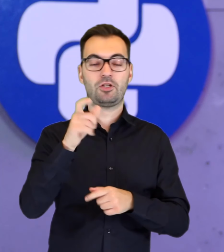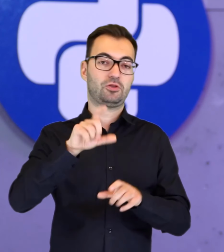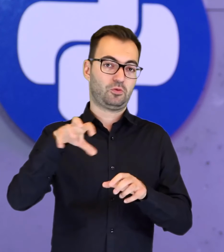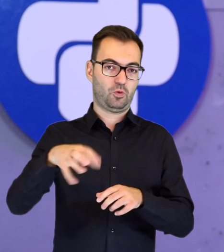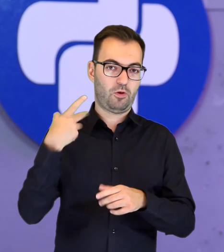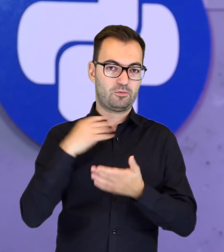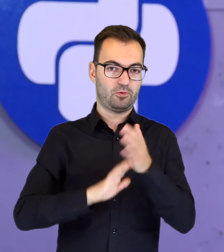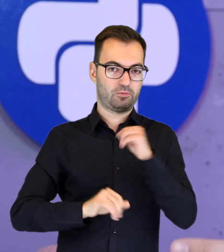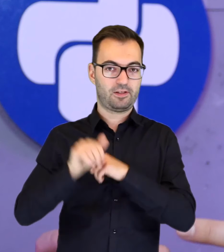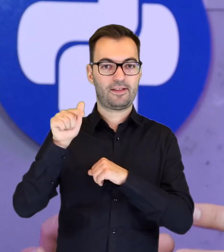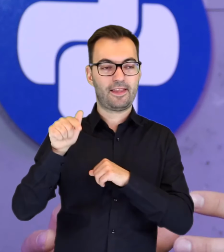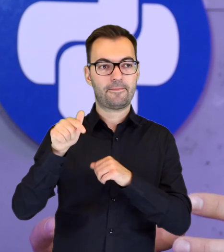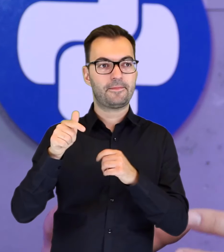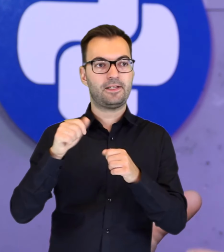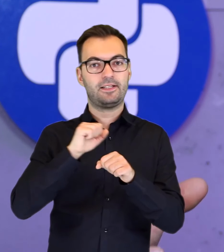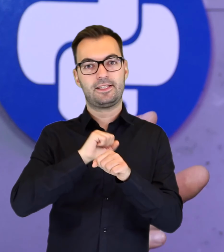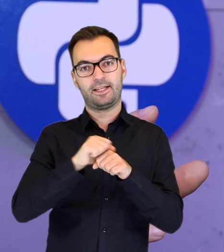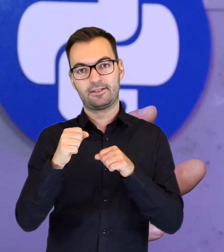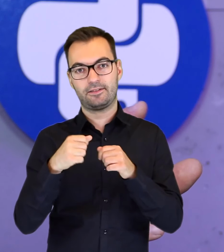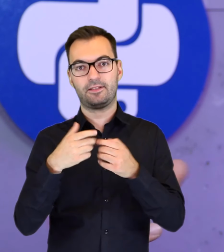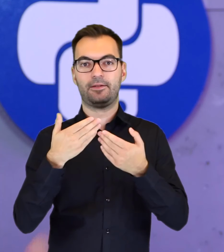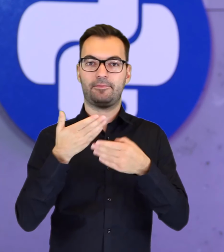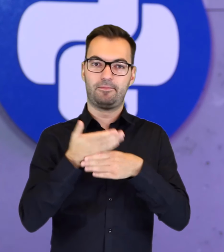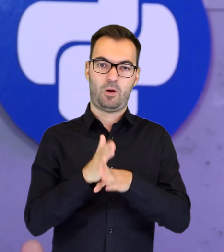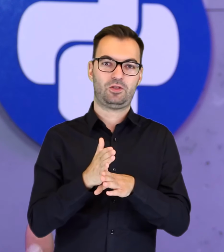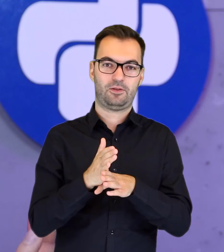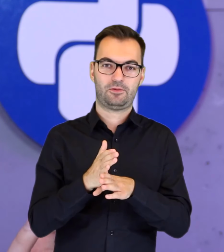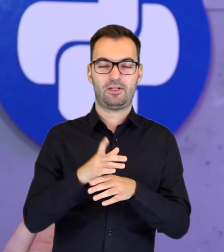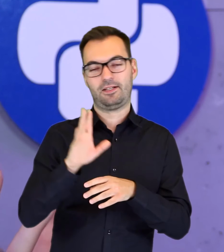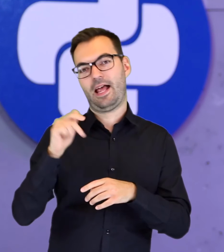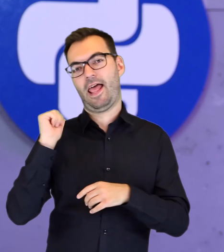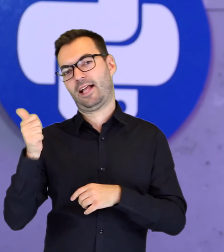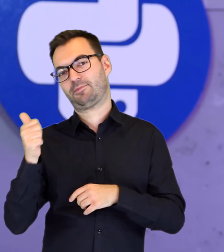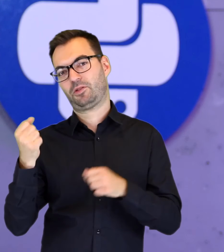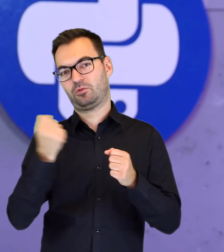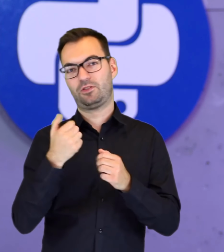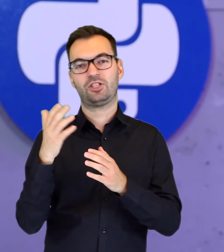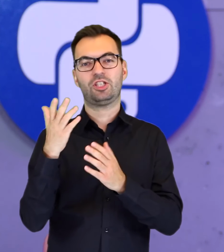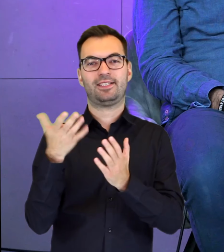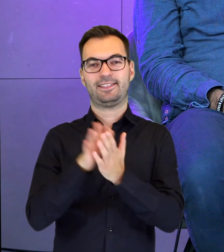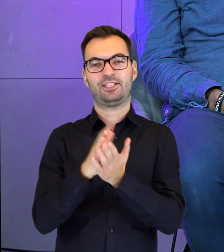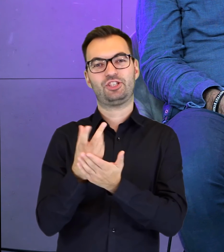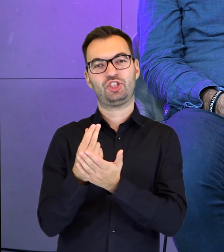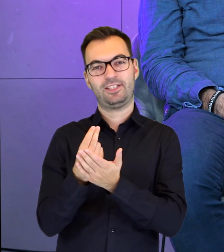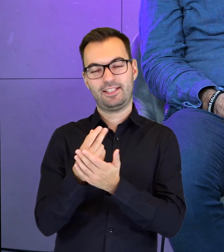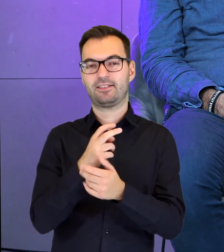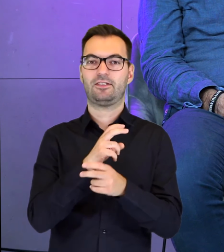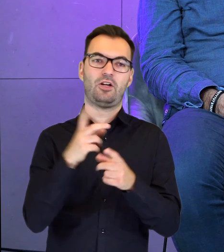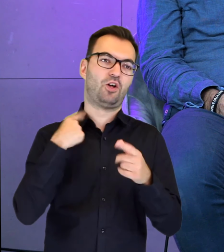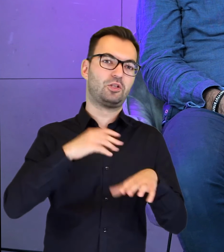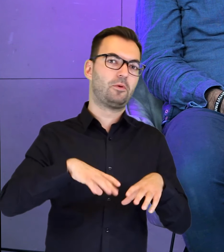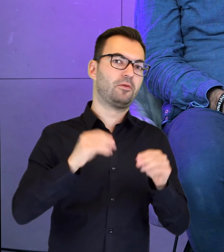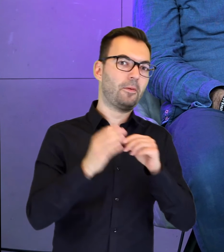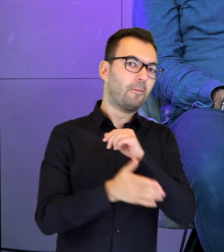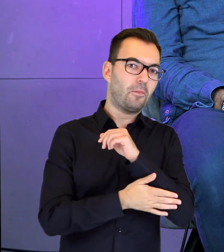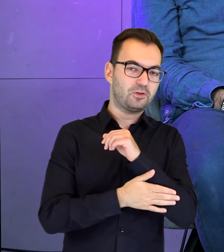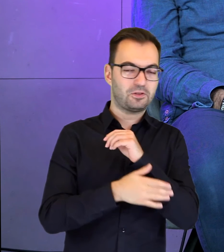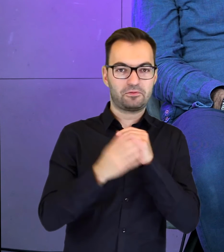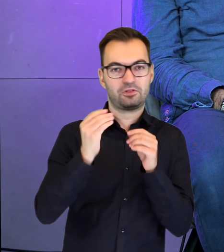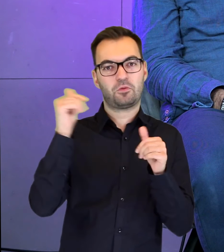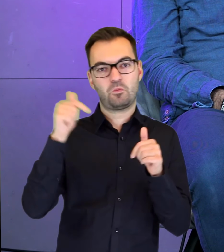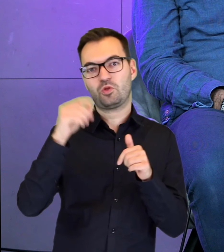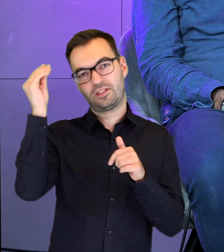i czy wśród osób z niepełnosprawnościami też jest taka takie rozwarstwienia